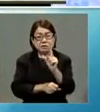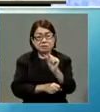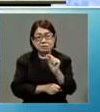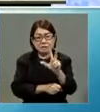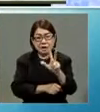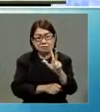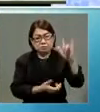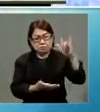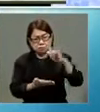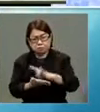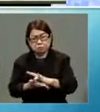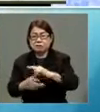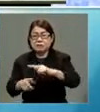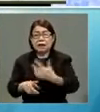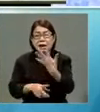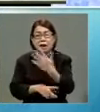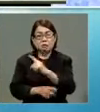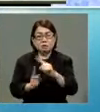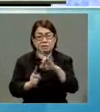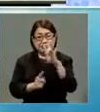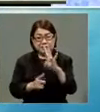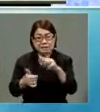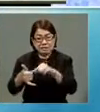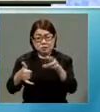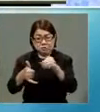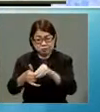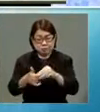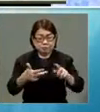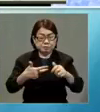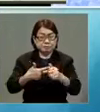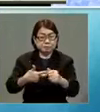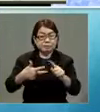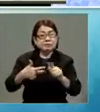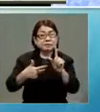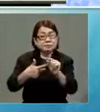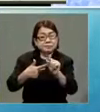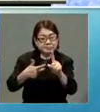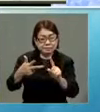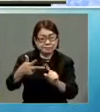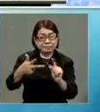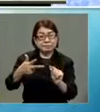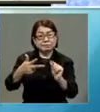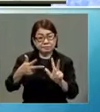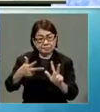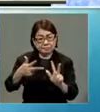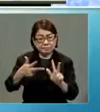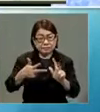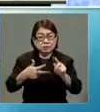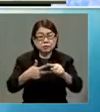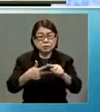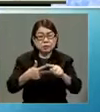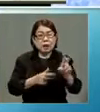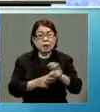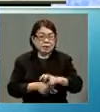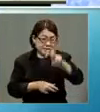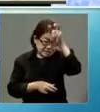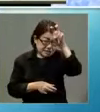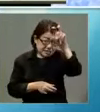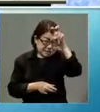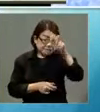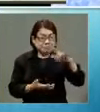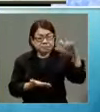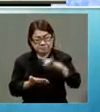มื่อวันที่7พฤษภาคมอีก2รายอายุ21ปีและ23ปีกลับมาจากประเทศอียิปต์นะครับวันที่8พฤษ